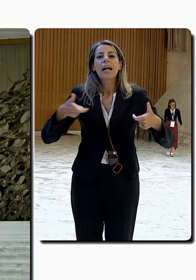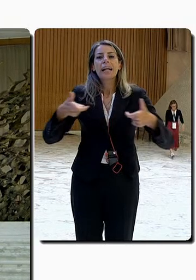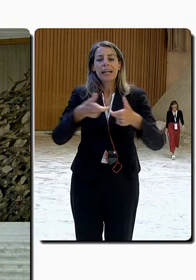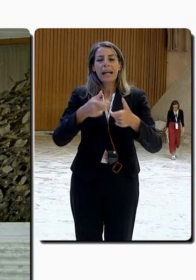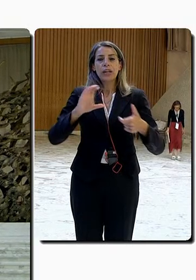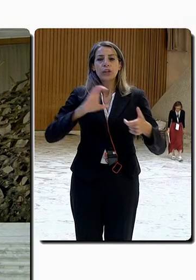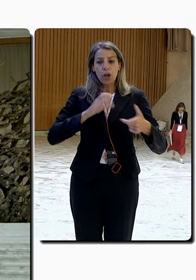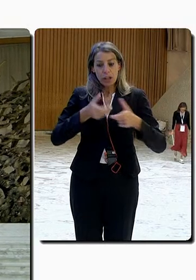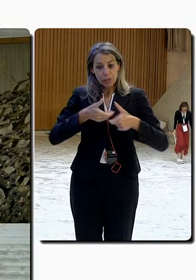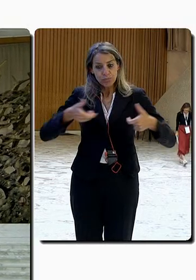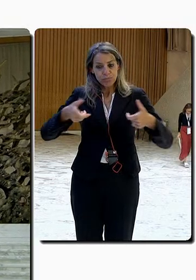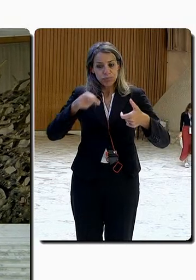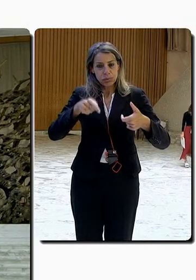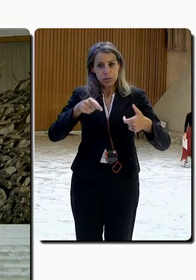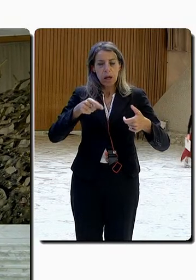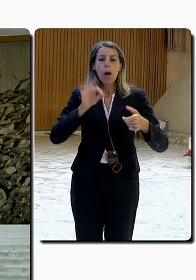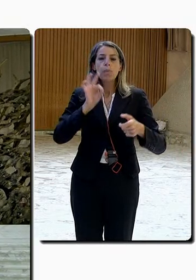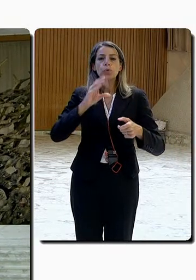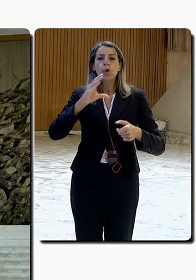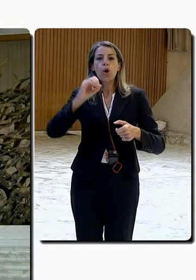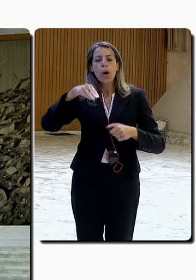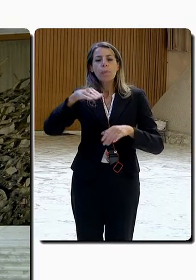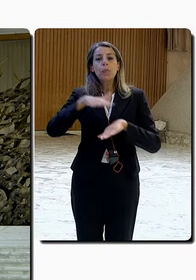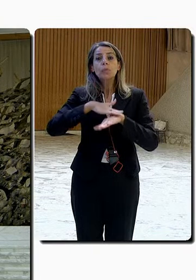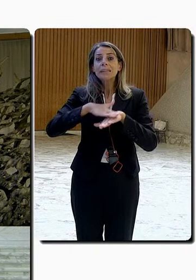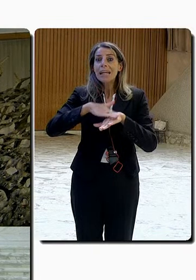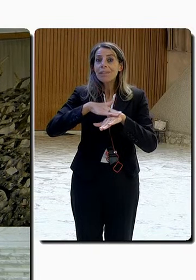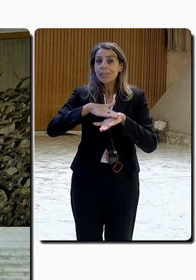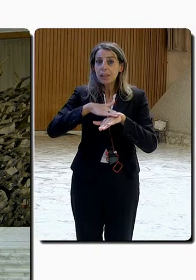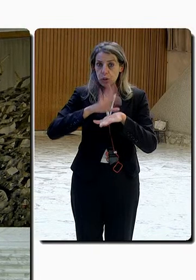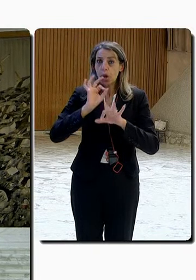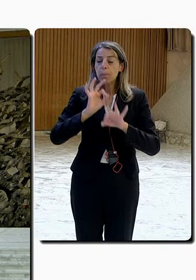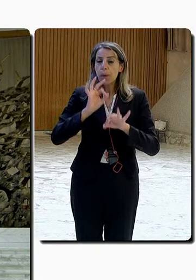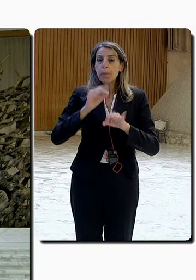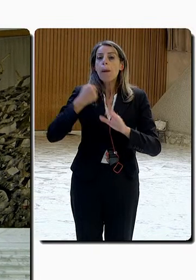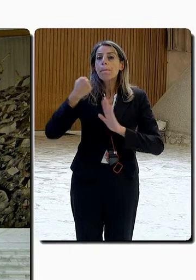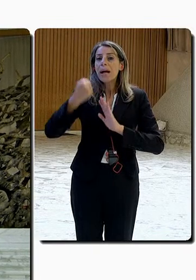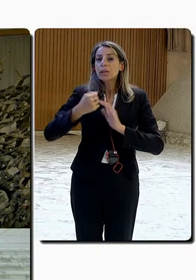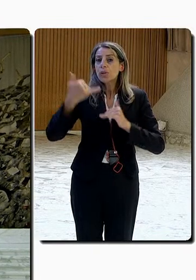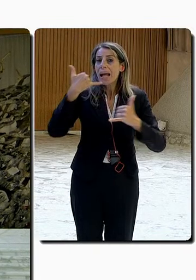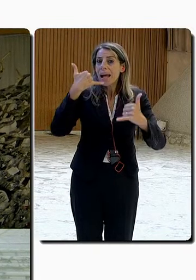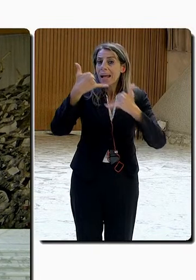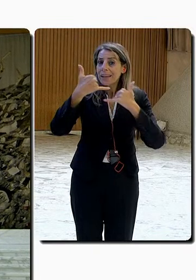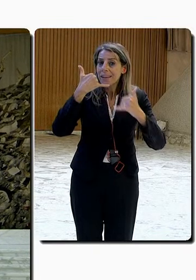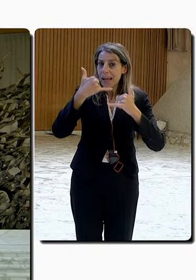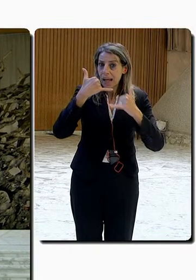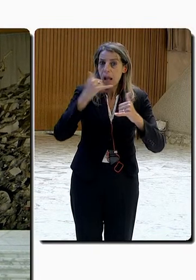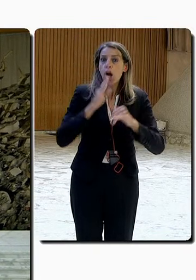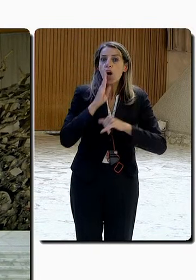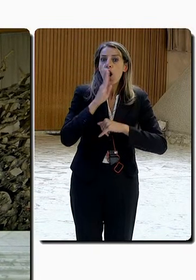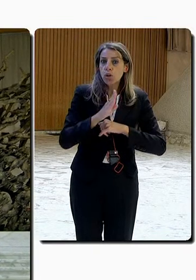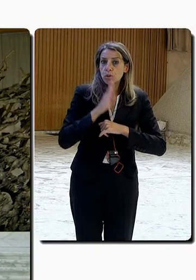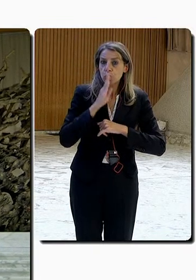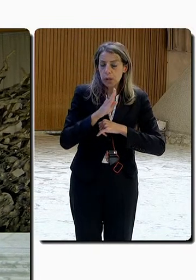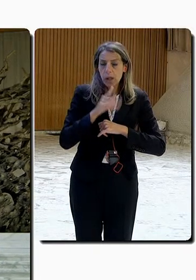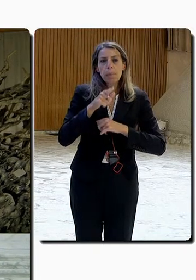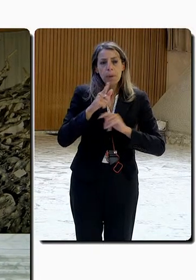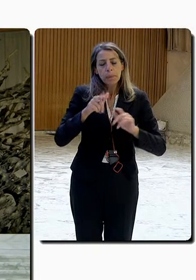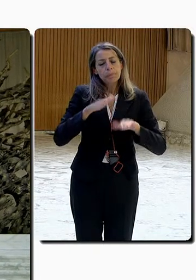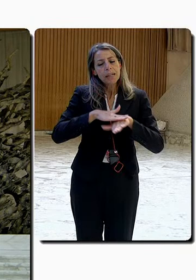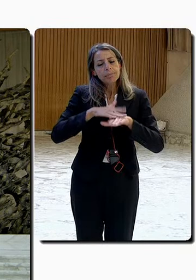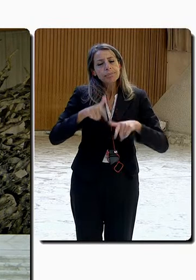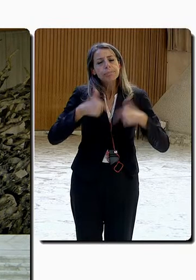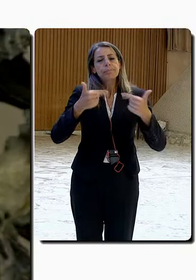CatholicCounselors.com, un servizio pastorale di telecounseling al servizio delle famiglie di tutto il